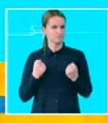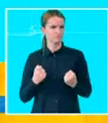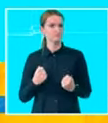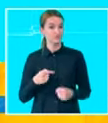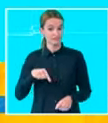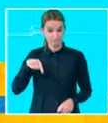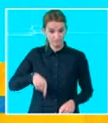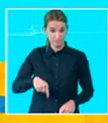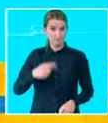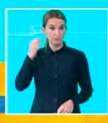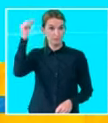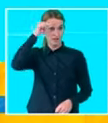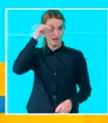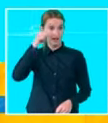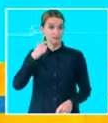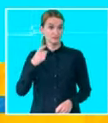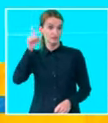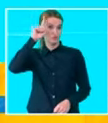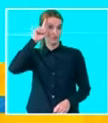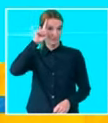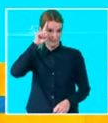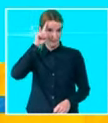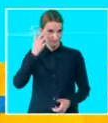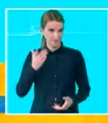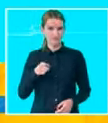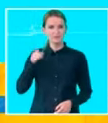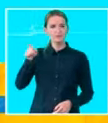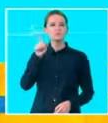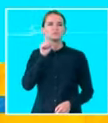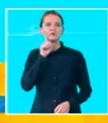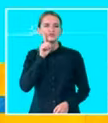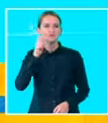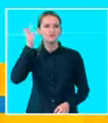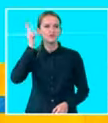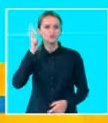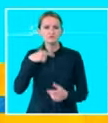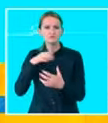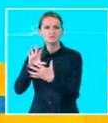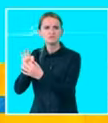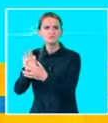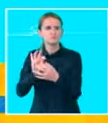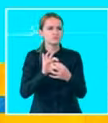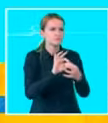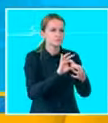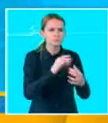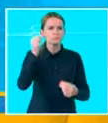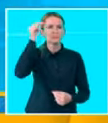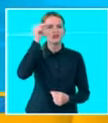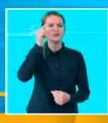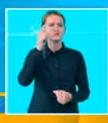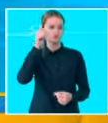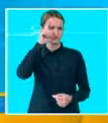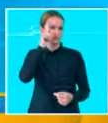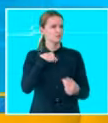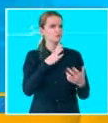вчера дори човека французина каза, че работи с много българки и каза: аз толкова силни жени не съм виждал. Потвърждава. Освен, похвали и колегите си,